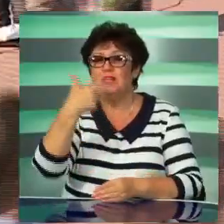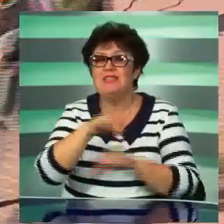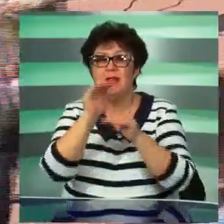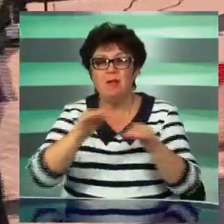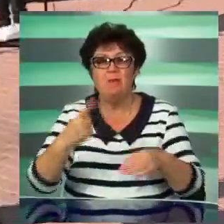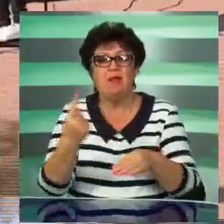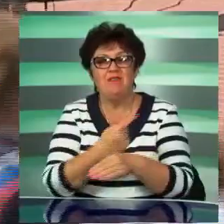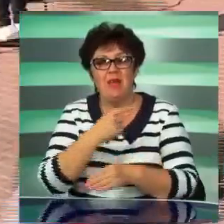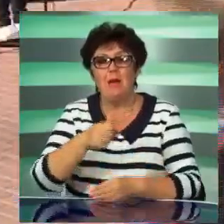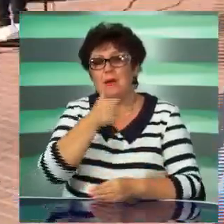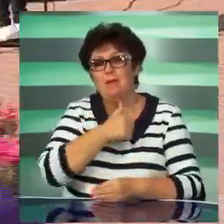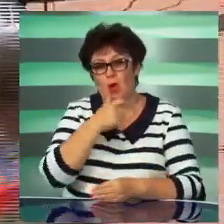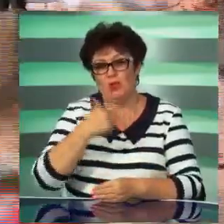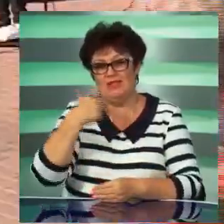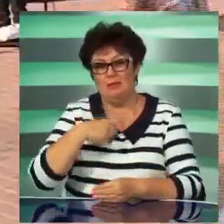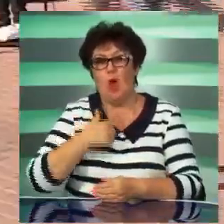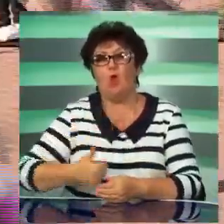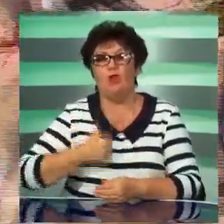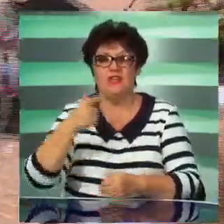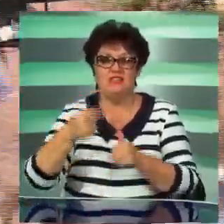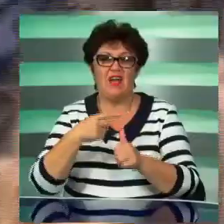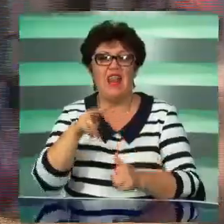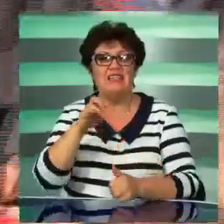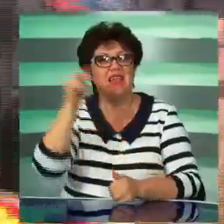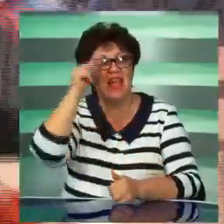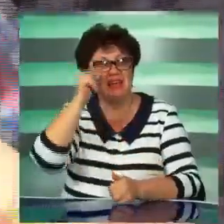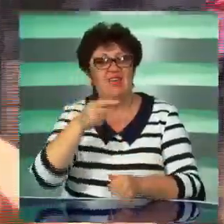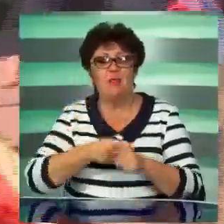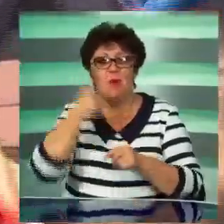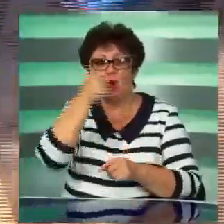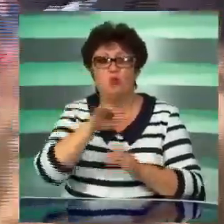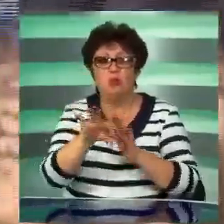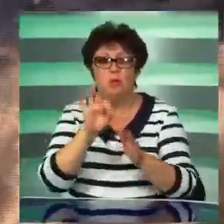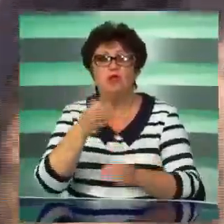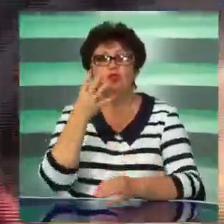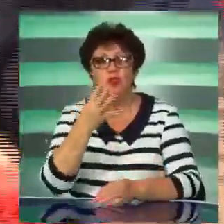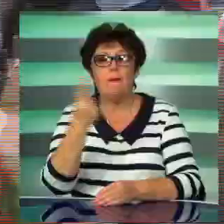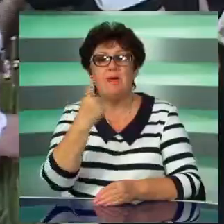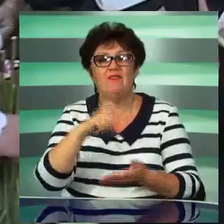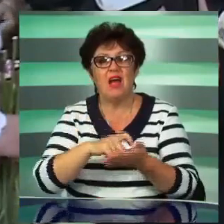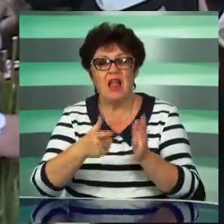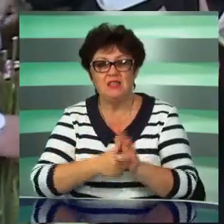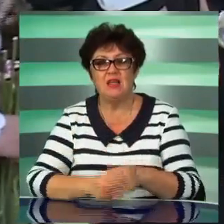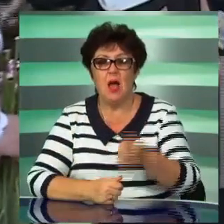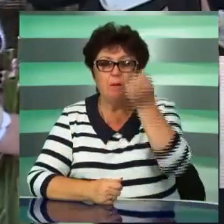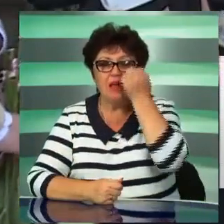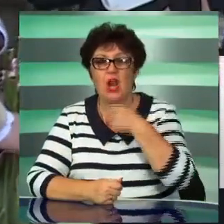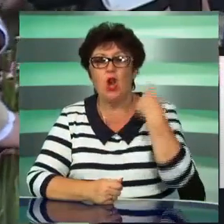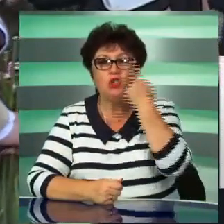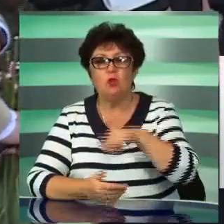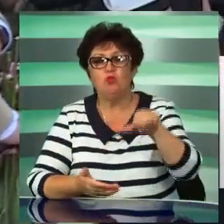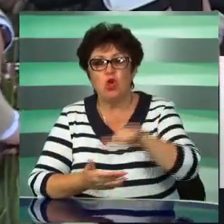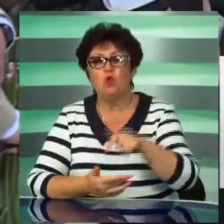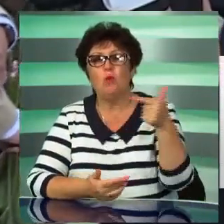ребят впервые примеряют на себя гордое звание лицеист. В этом году здесь набраны сразу 4 первых класса. Благодаря личному